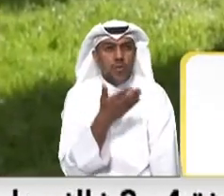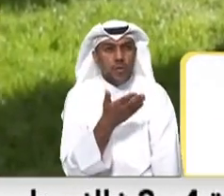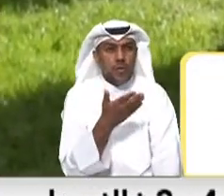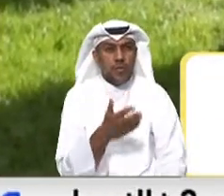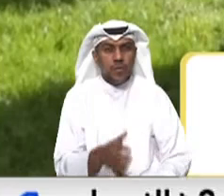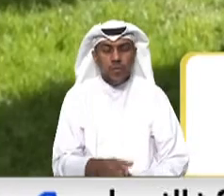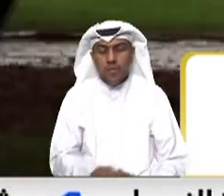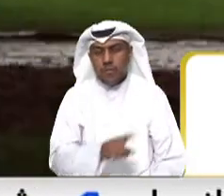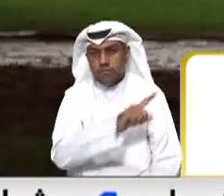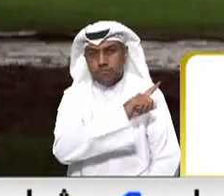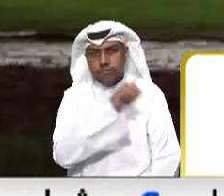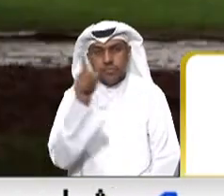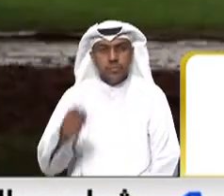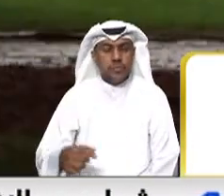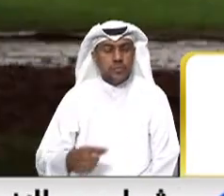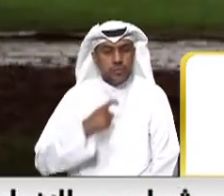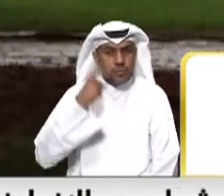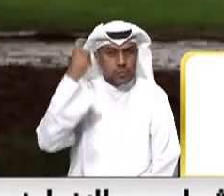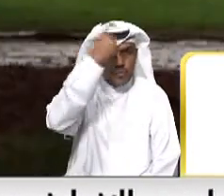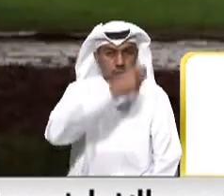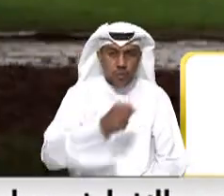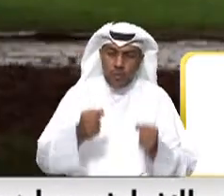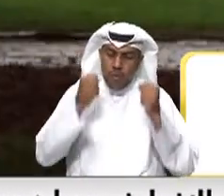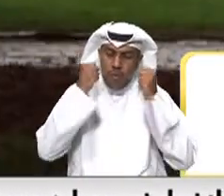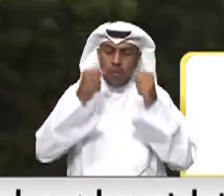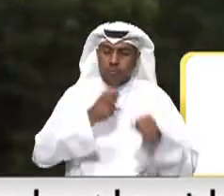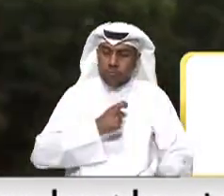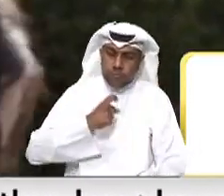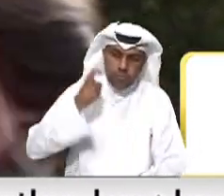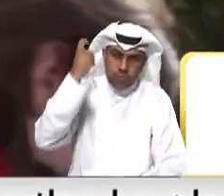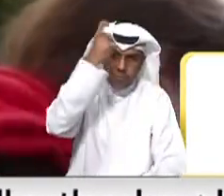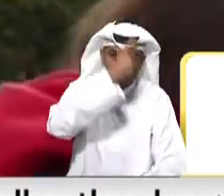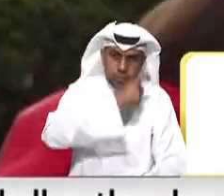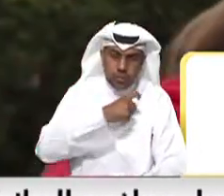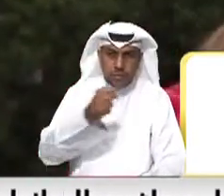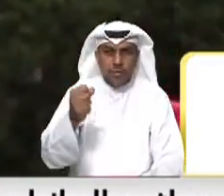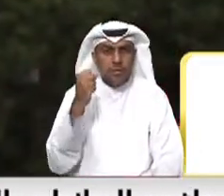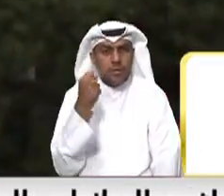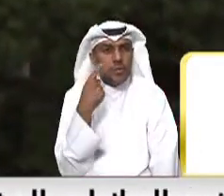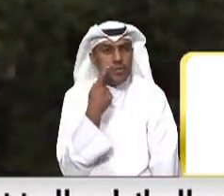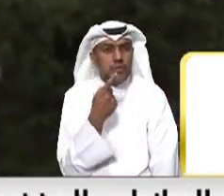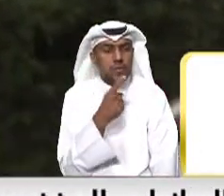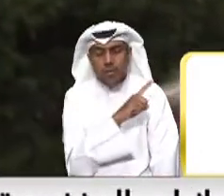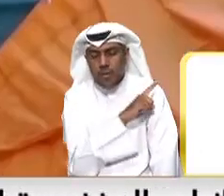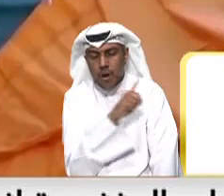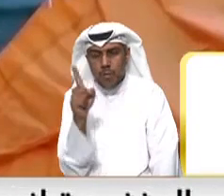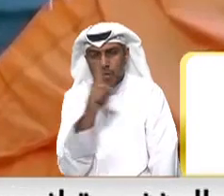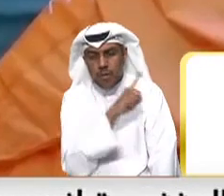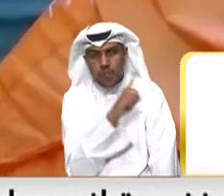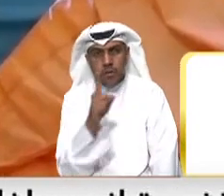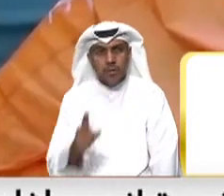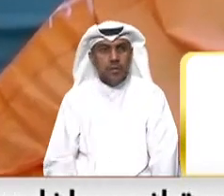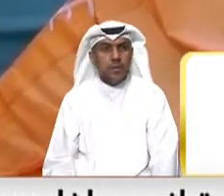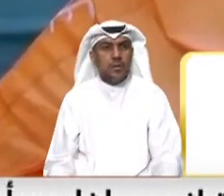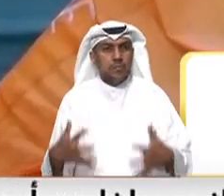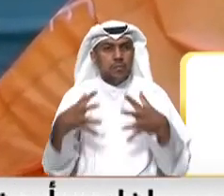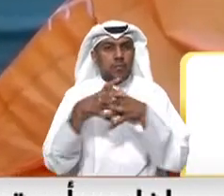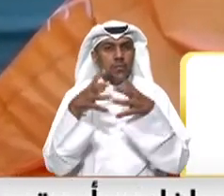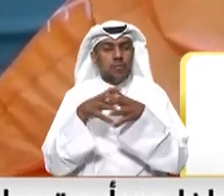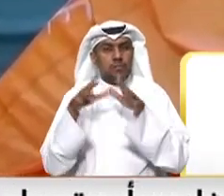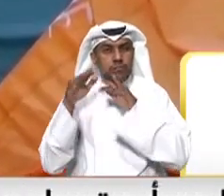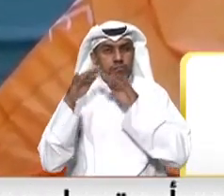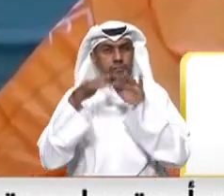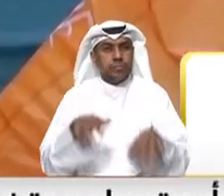طوفان الغضب الطلابي اشتعل في جامعه كولومبيا مهد الاحتجاجات مع سيطره مجموعه من الطلبه على